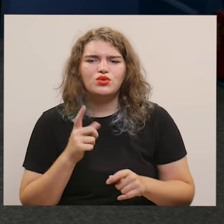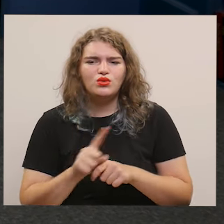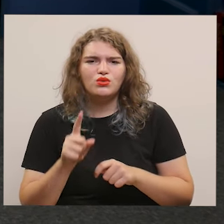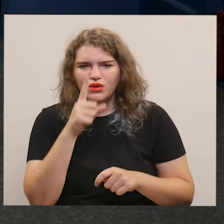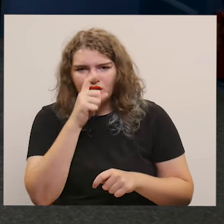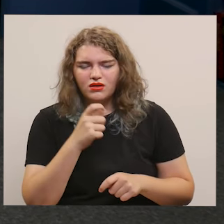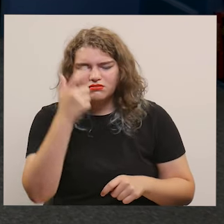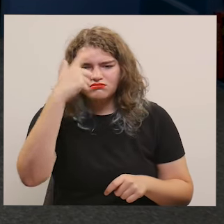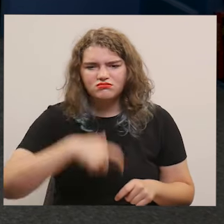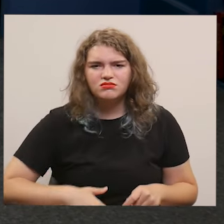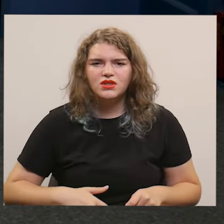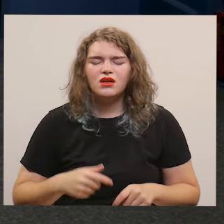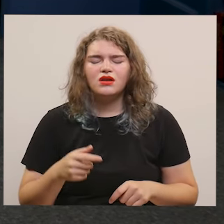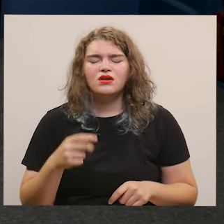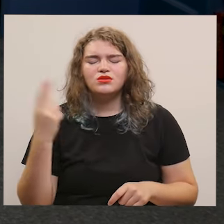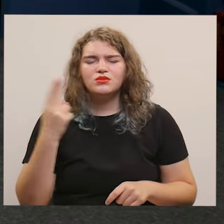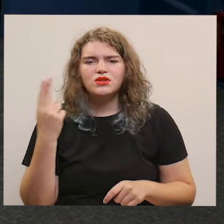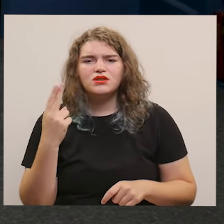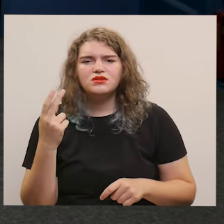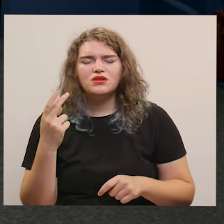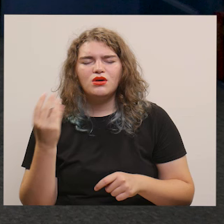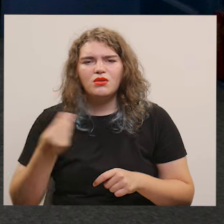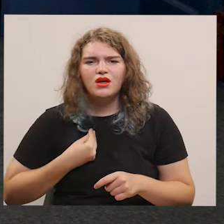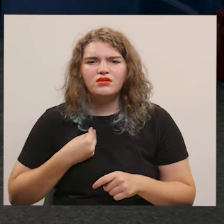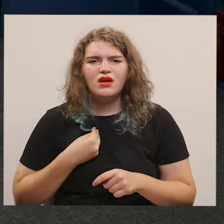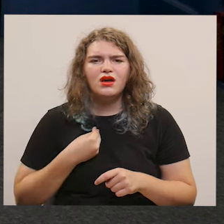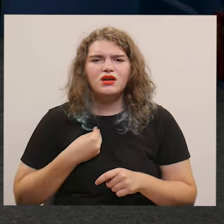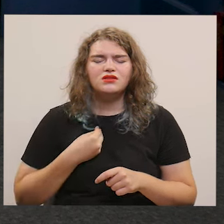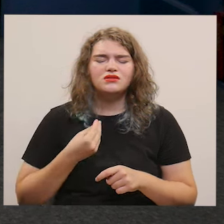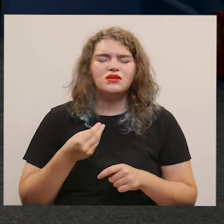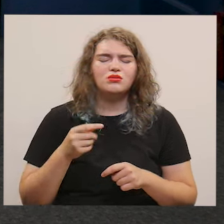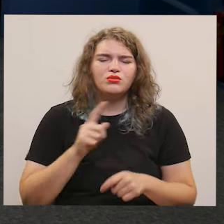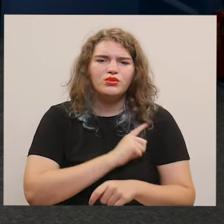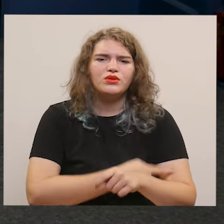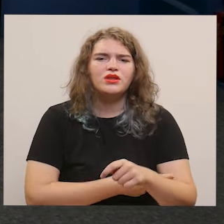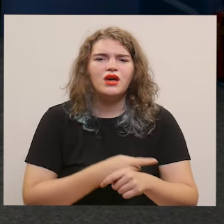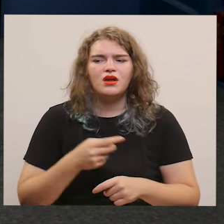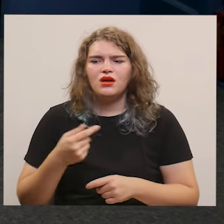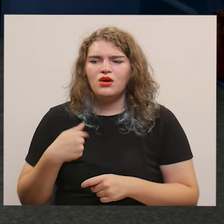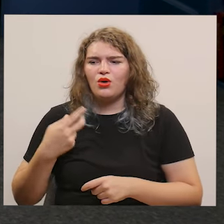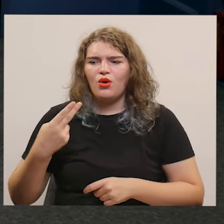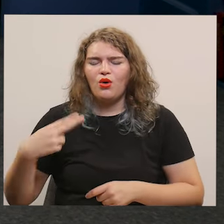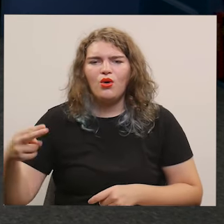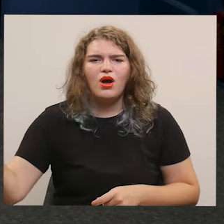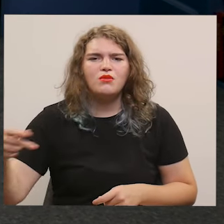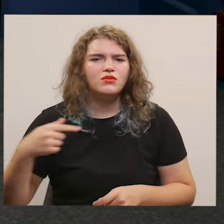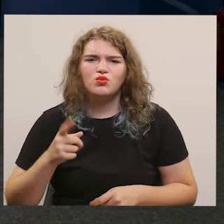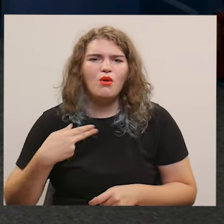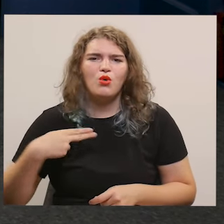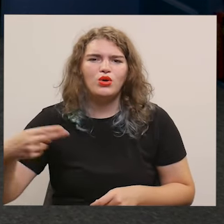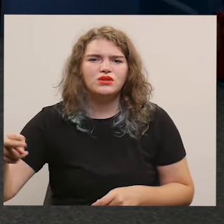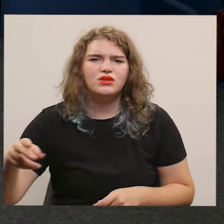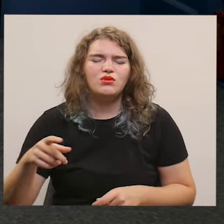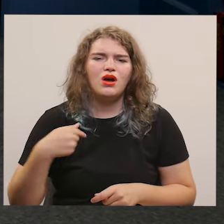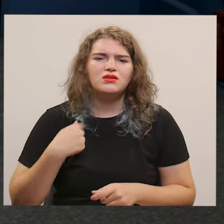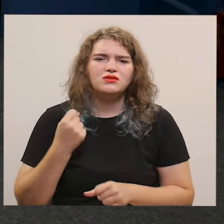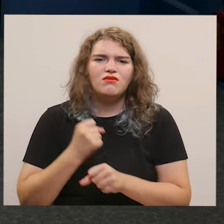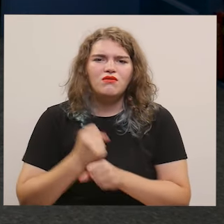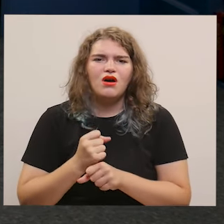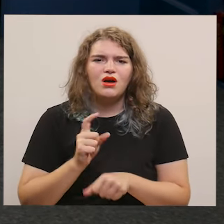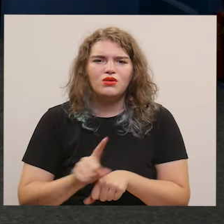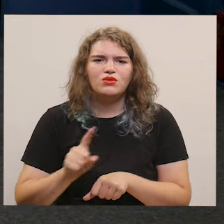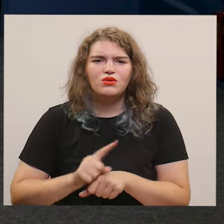Dumnezeu mi-a dat putere și am rupt, nu am continuat ca mamă să fac același lucru cu fiica mea. Fiica mea nu e un adult